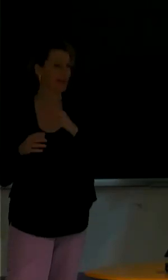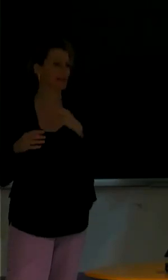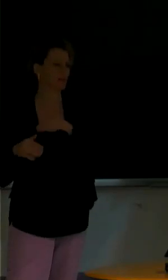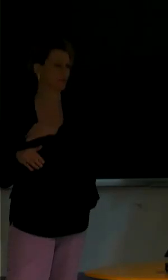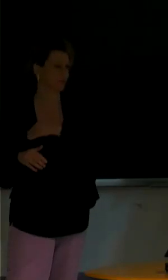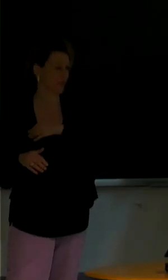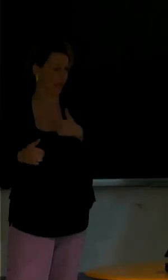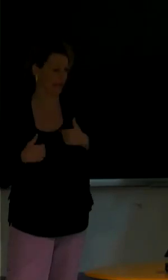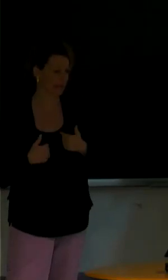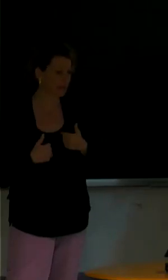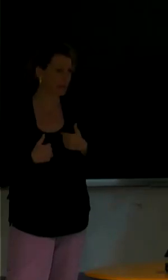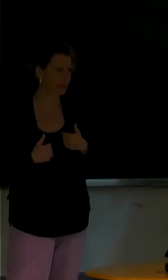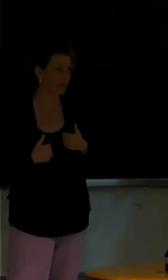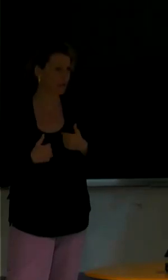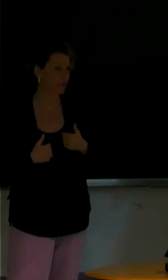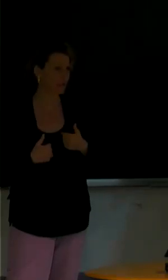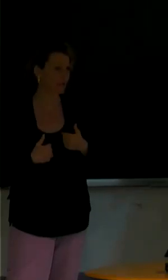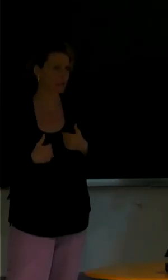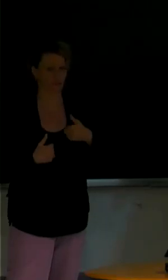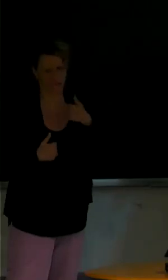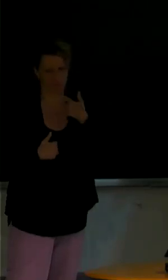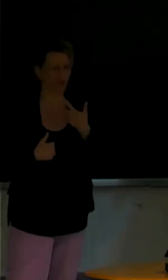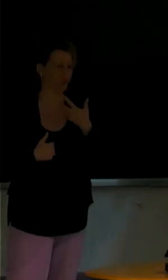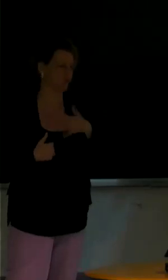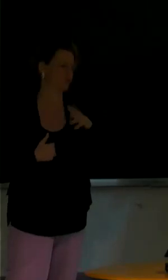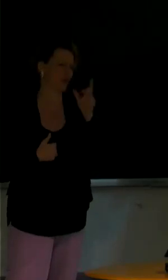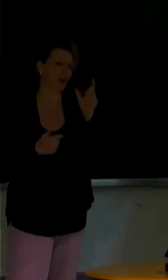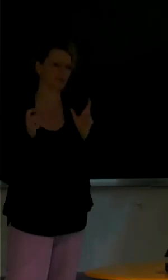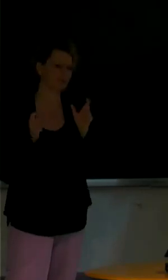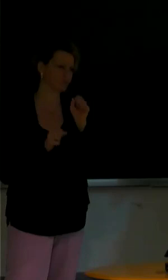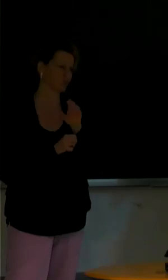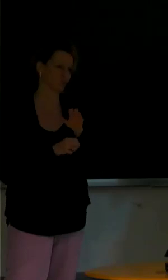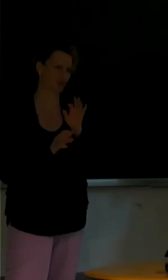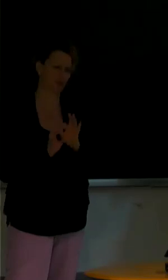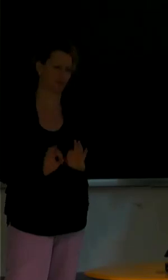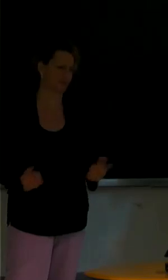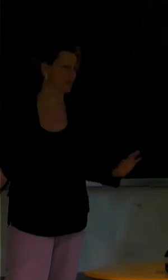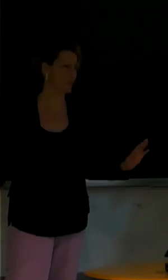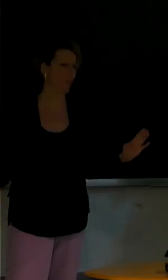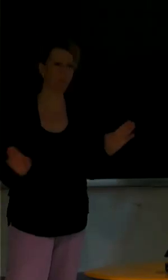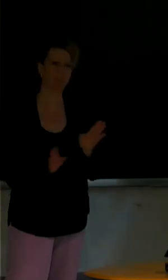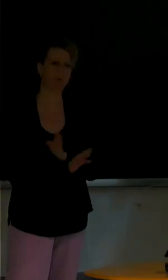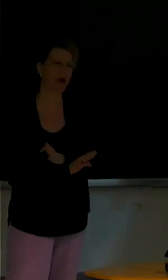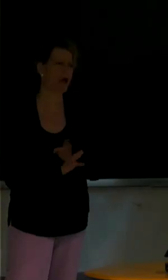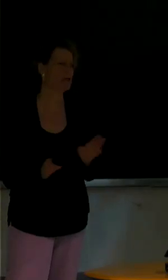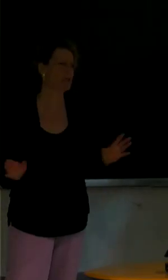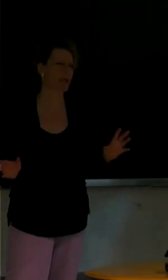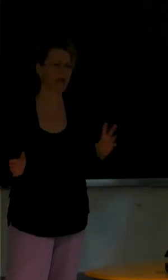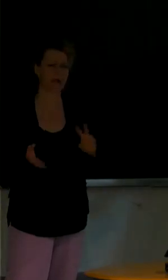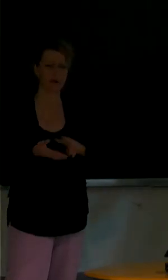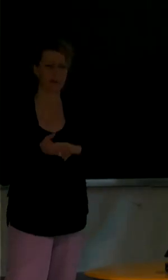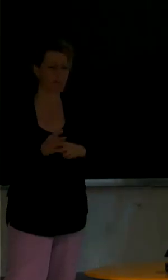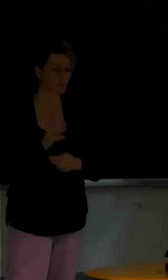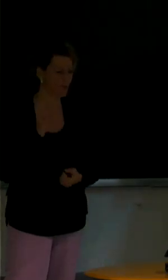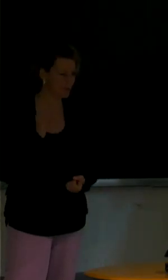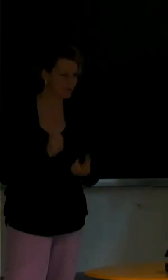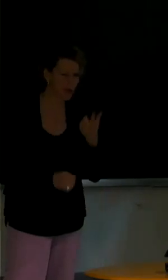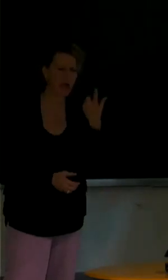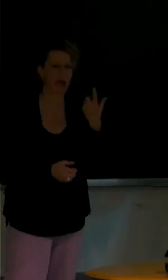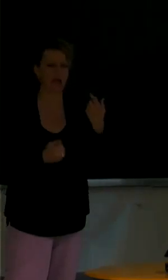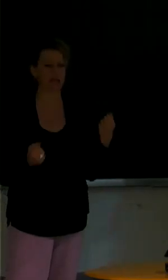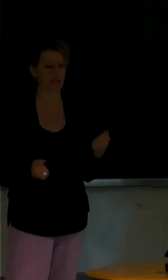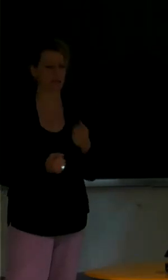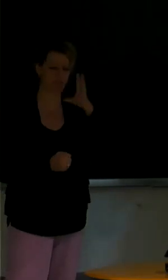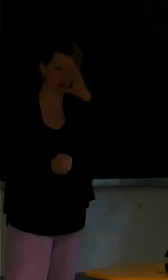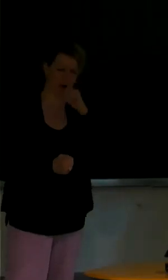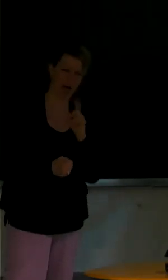ve l'ho detto, sono, i docenti sono super disponibili, in qualsiasi momento io ho avuto un problema, un esercizio che non riuscivo a fare, una